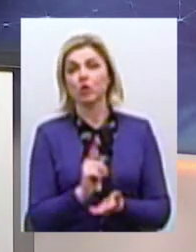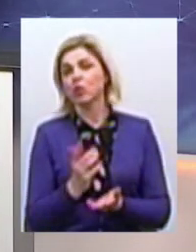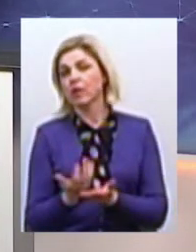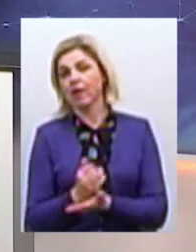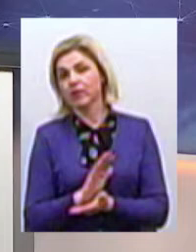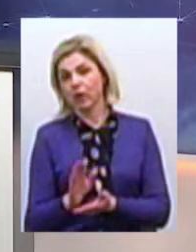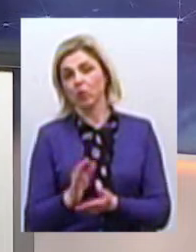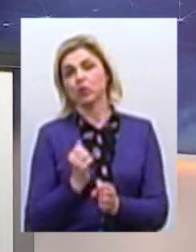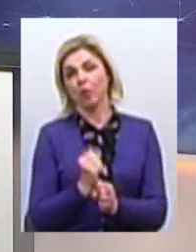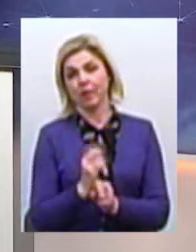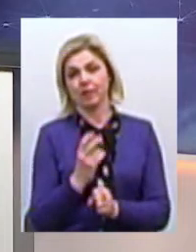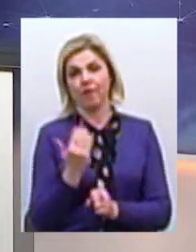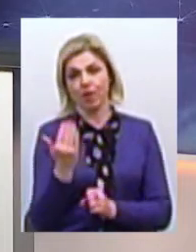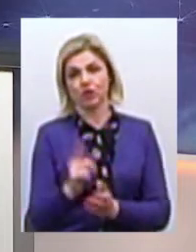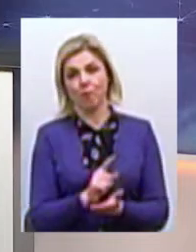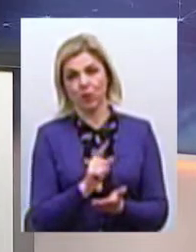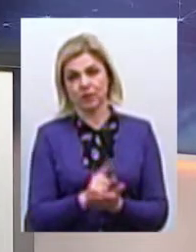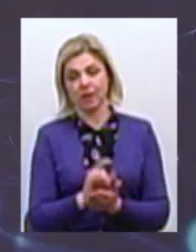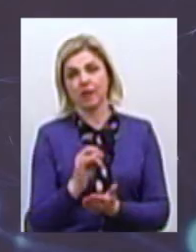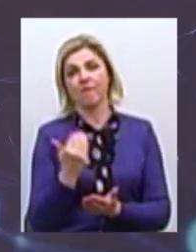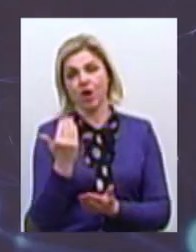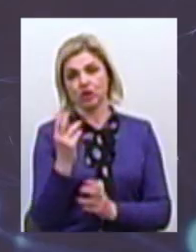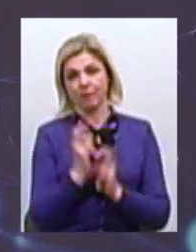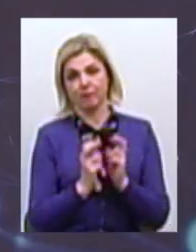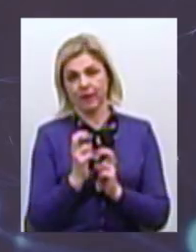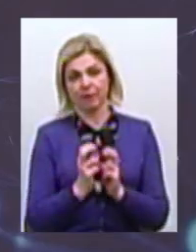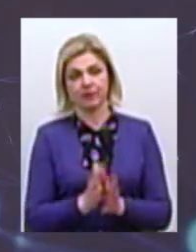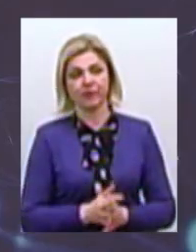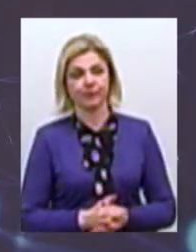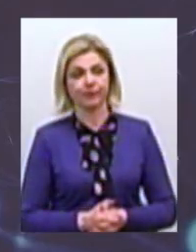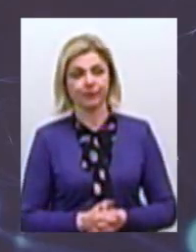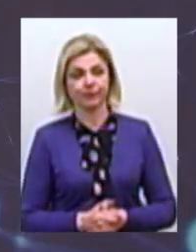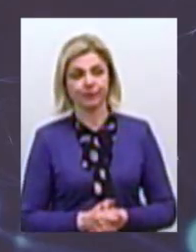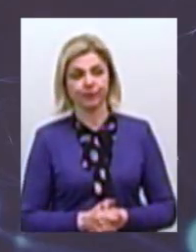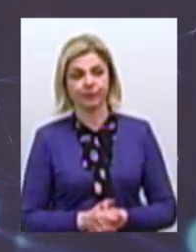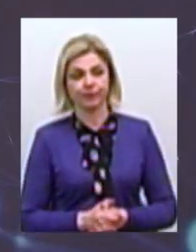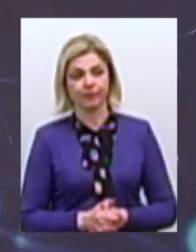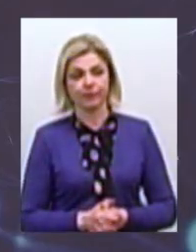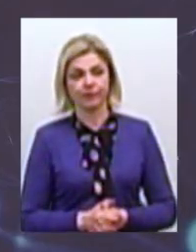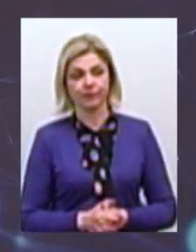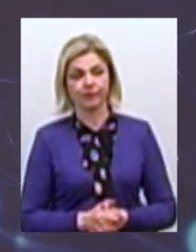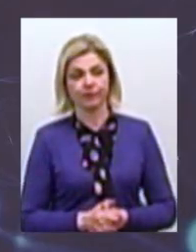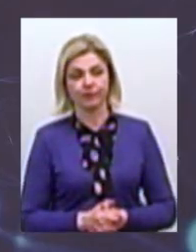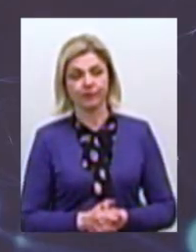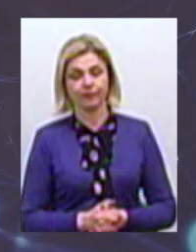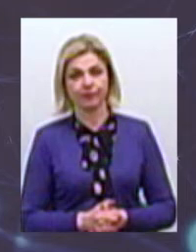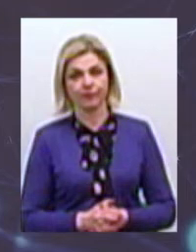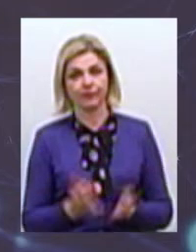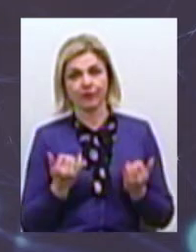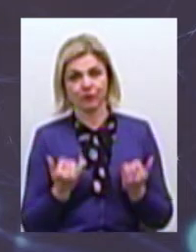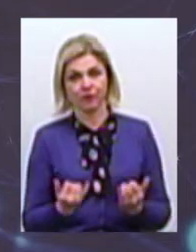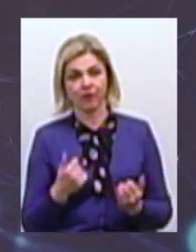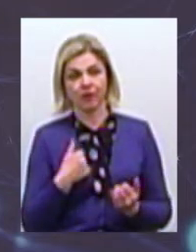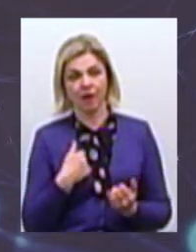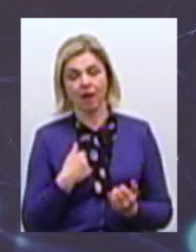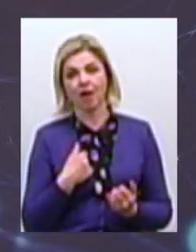на цій посаді, ну і всьому вашому підприємству. Будь ласка. Значить, на сьогоднішній день, тільки що я, собственно, поймав